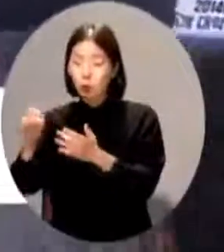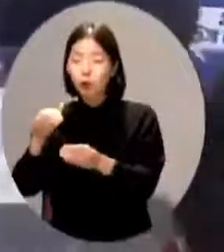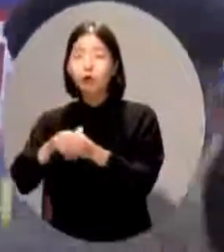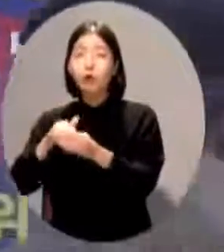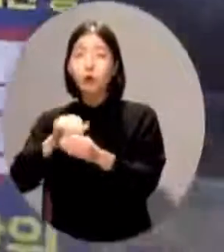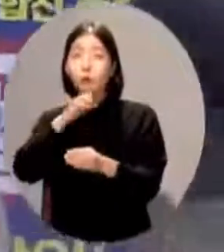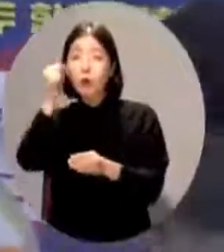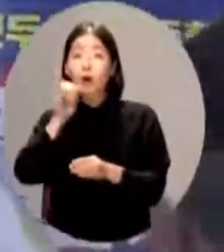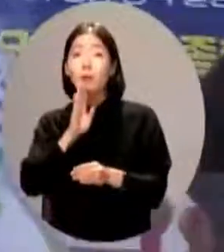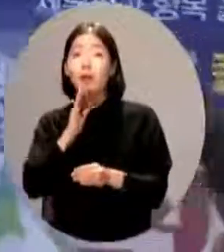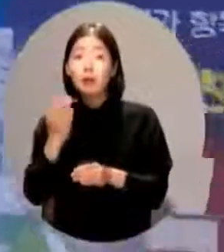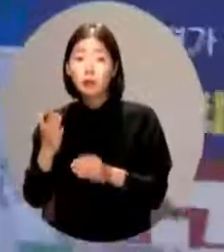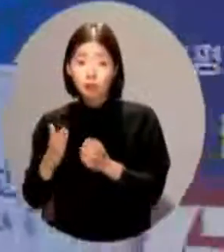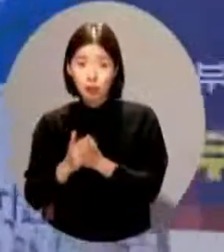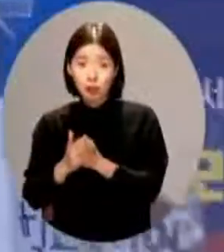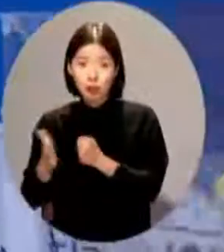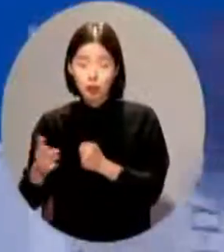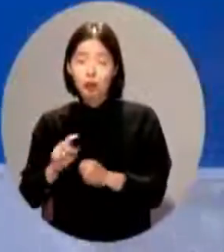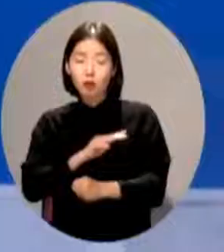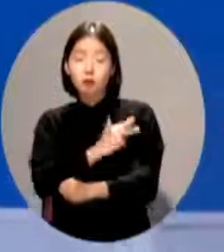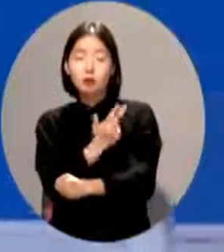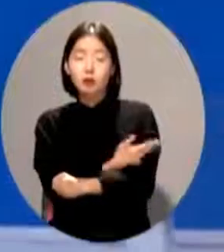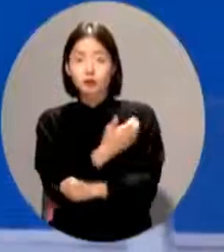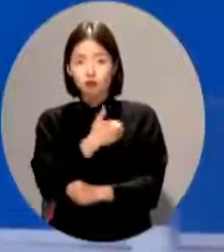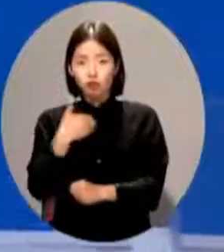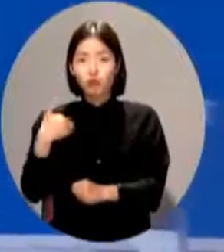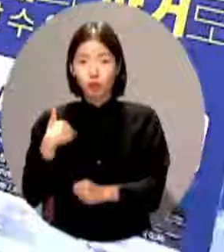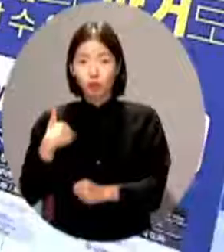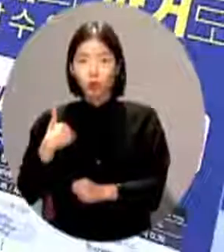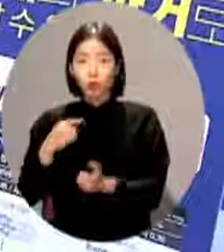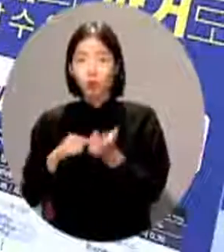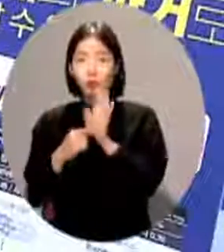선출 됐기 때문에 민주 진보 후보 자격이 충분하다고 강조했습니다